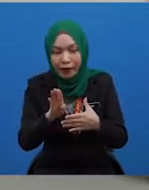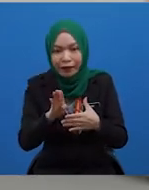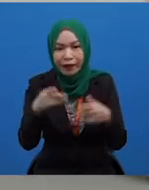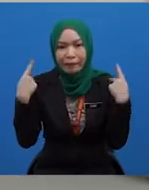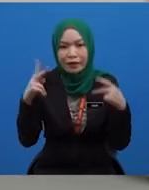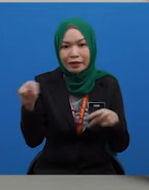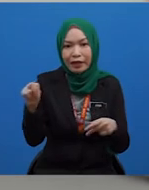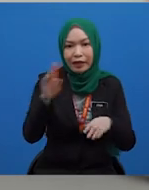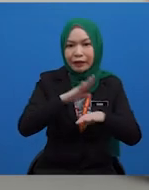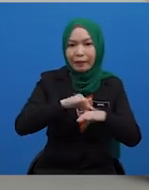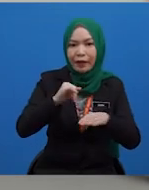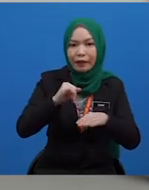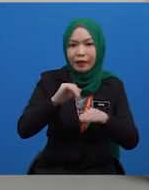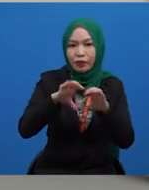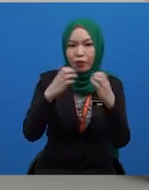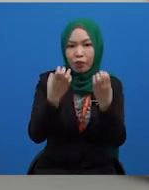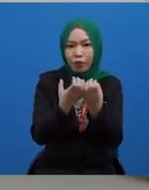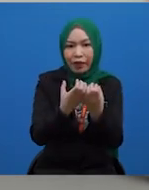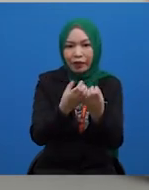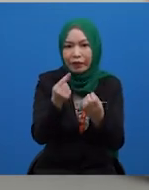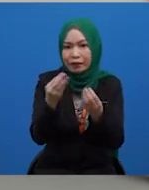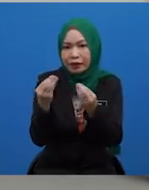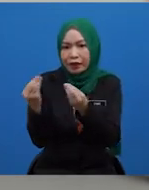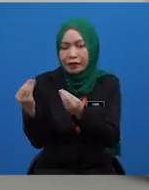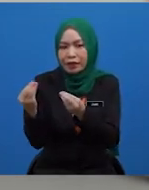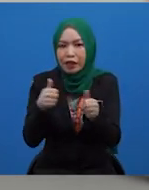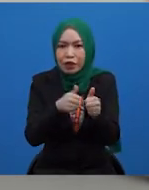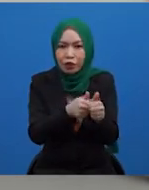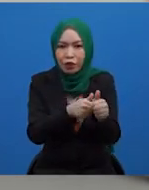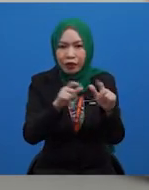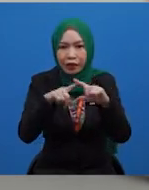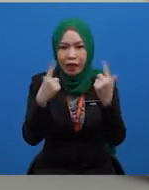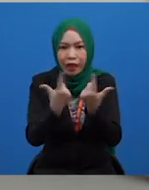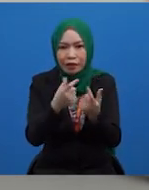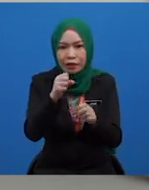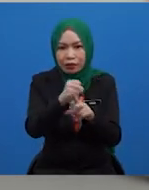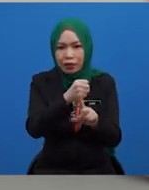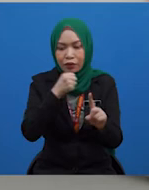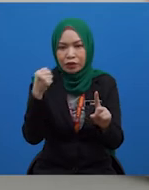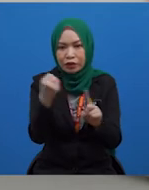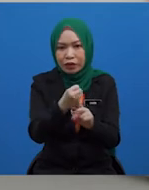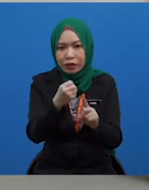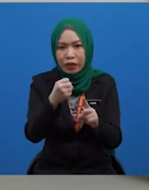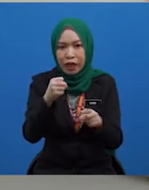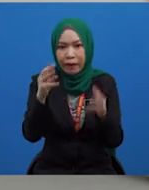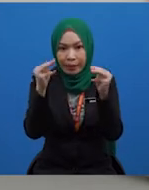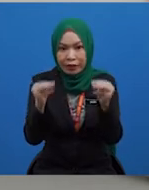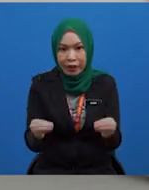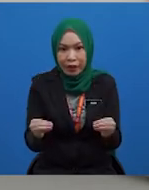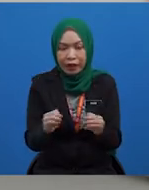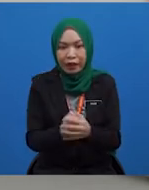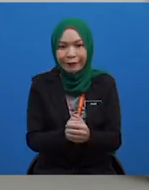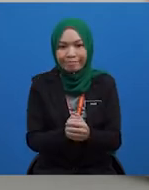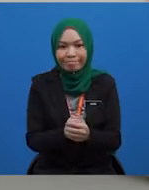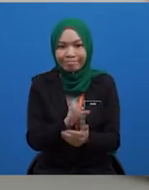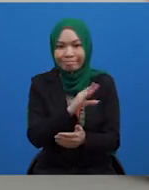seseorang pengguna tersebut dalam masyarakat, gaya hidup seseorang pelanggan tersebut dan juga ciri-ciri personaliti yang boleh